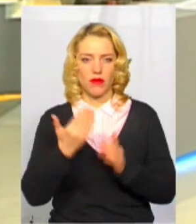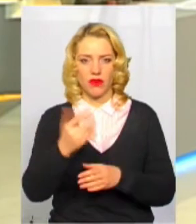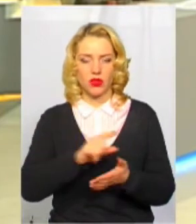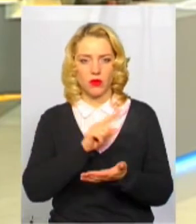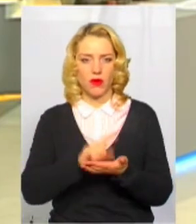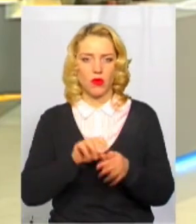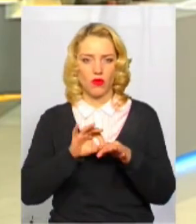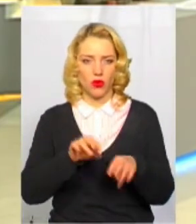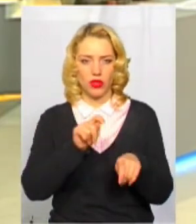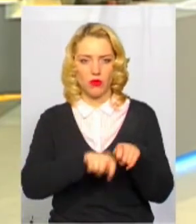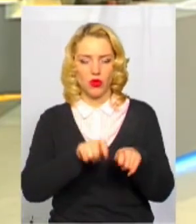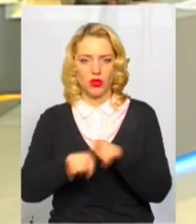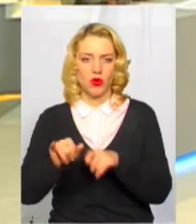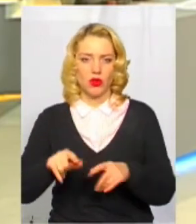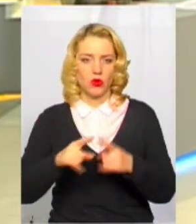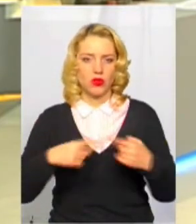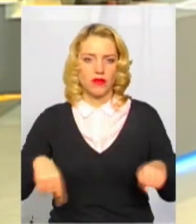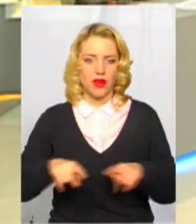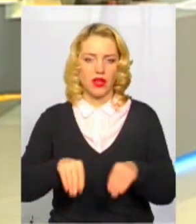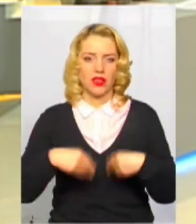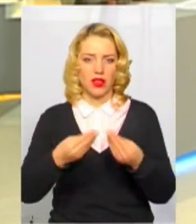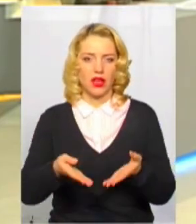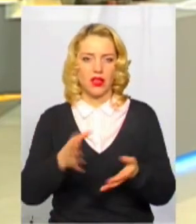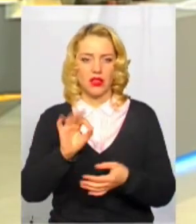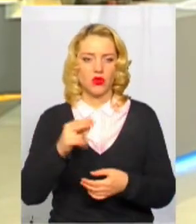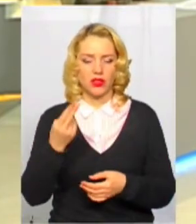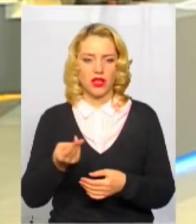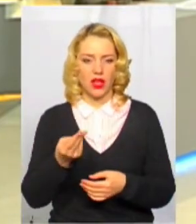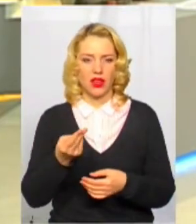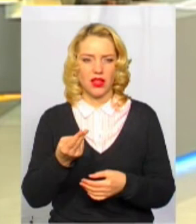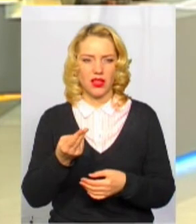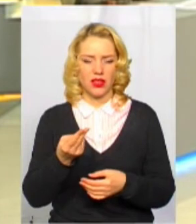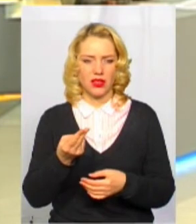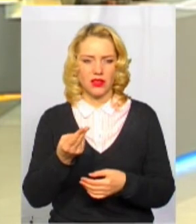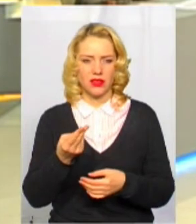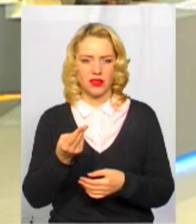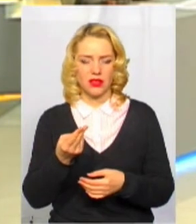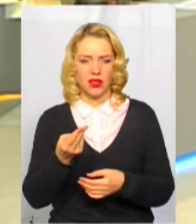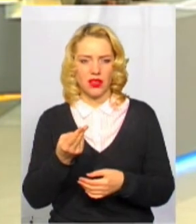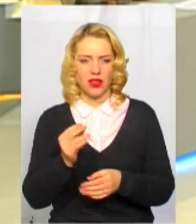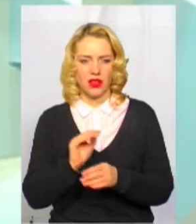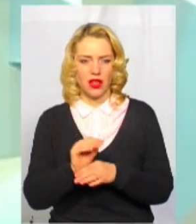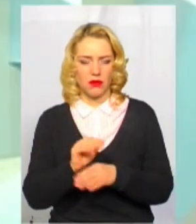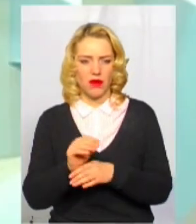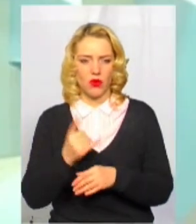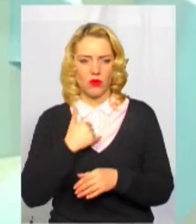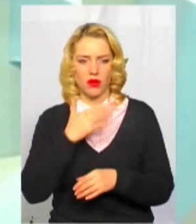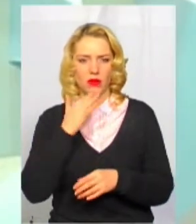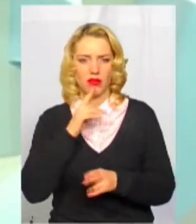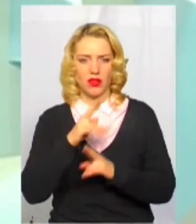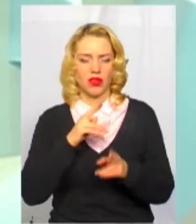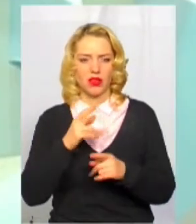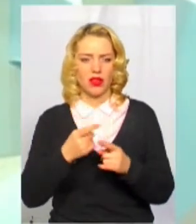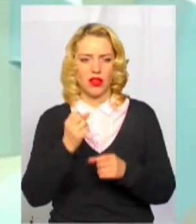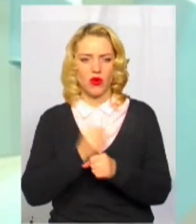зобов'язані проводити моніторинг у сфері надання соціальних виплат. Дуже багато в мене нарікань на роботу